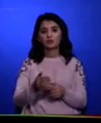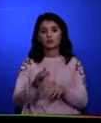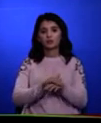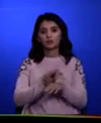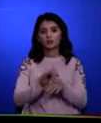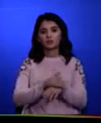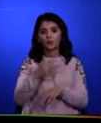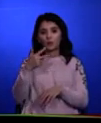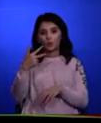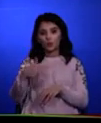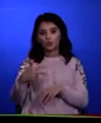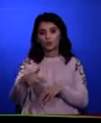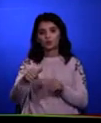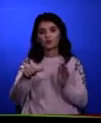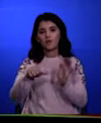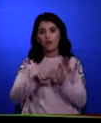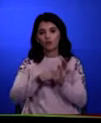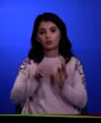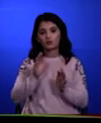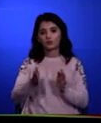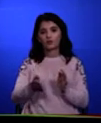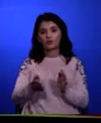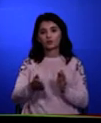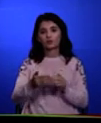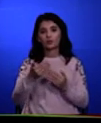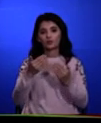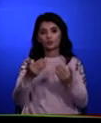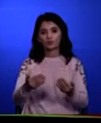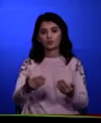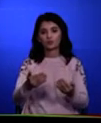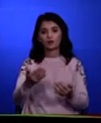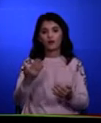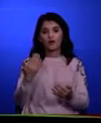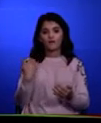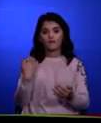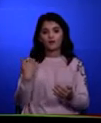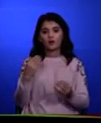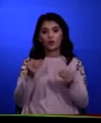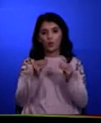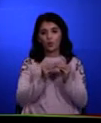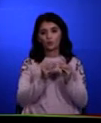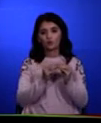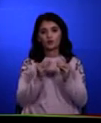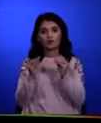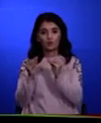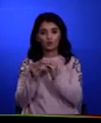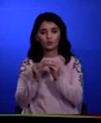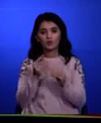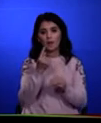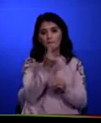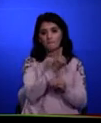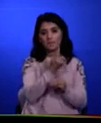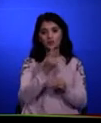Barakalla, 36 bo'ladi. Bu yerda biz avval o'nliklar, o'nliklarga